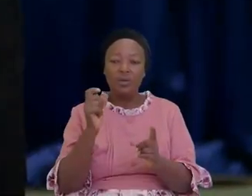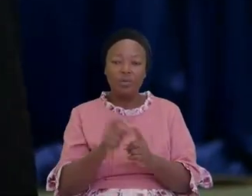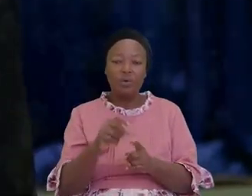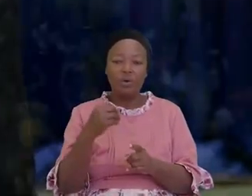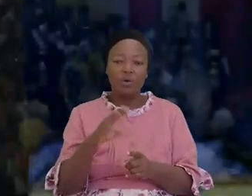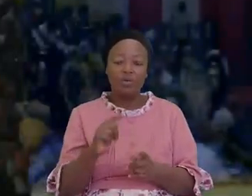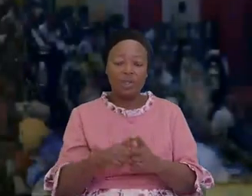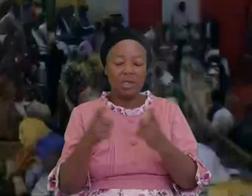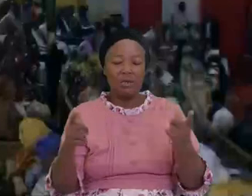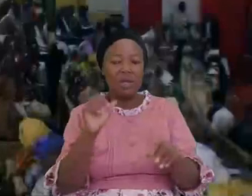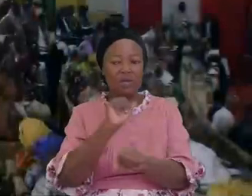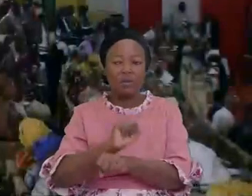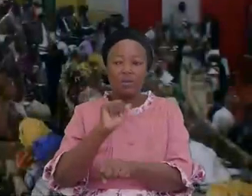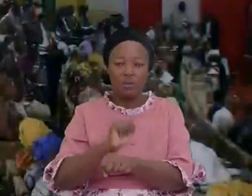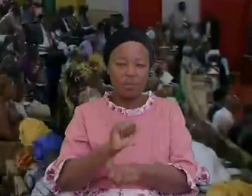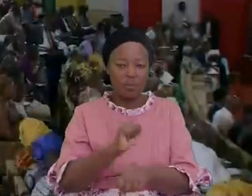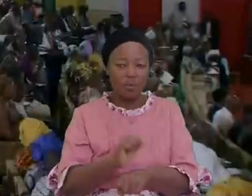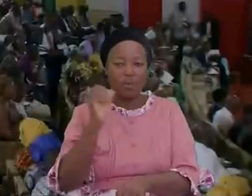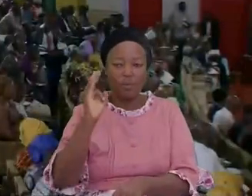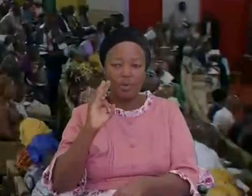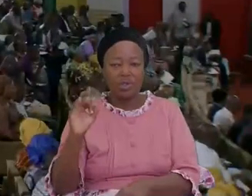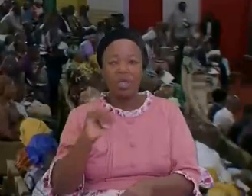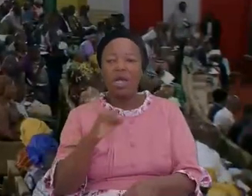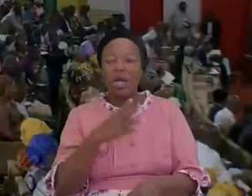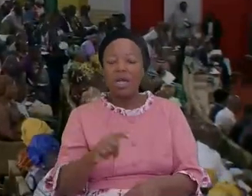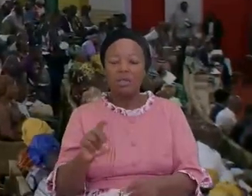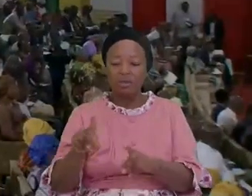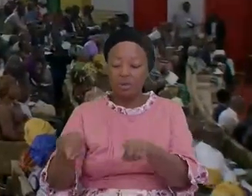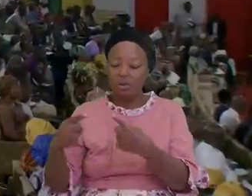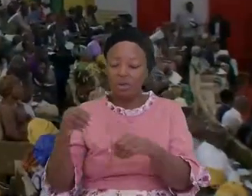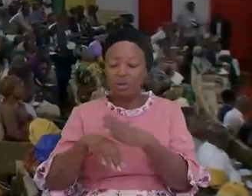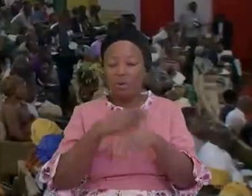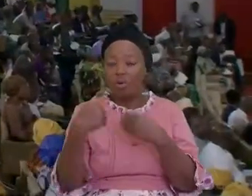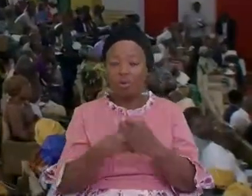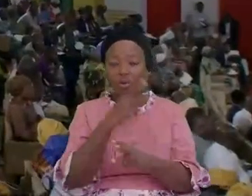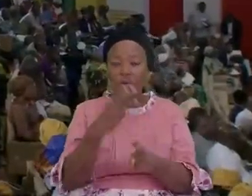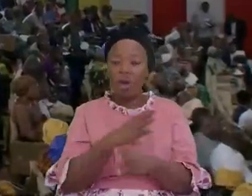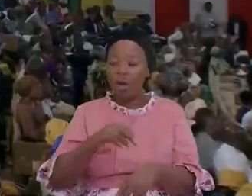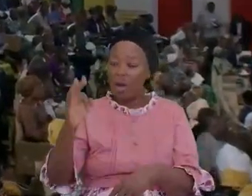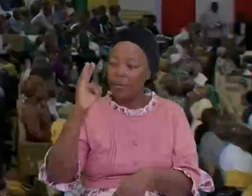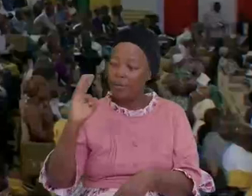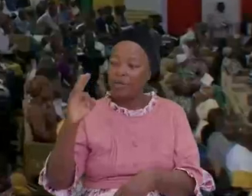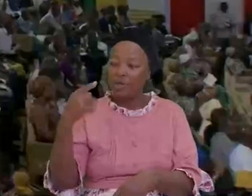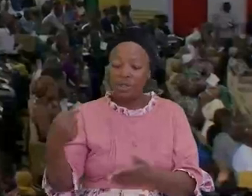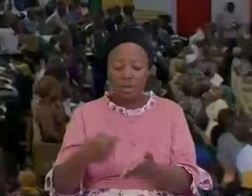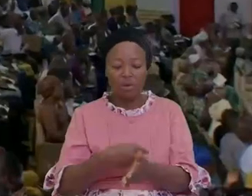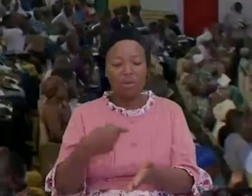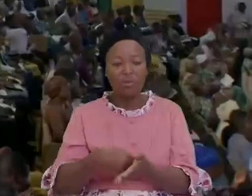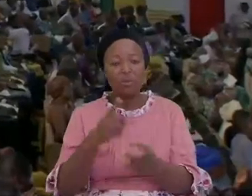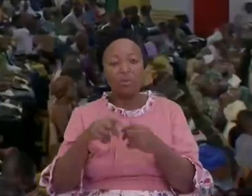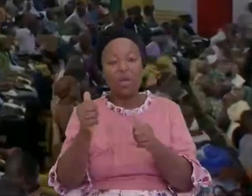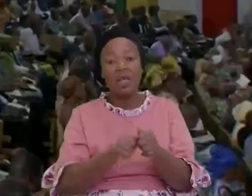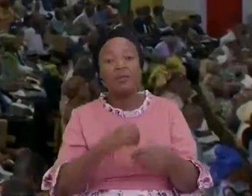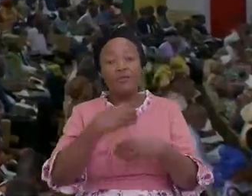la parole de la grande commission. Allez partout le monde et prêchez la bonne nouvelle à toute la